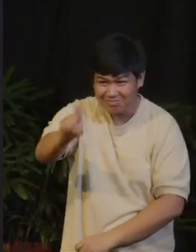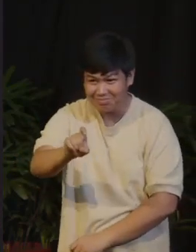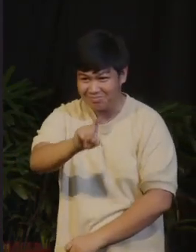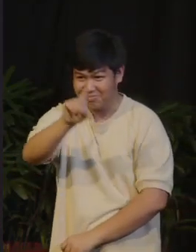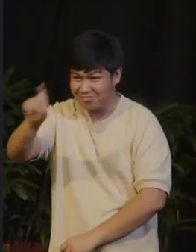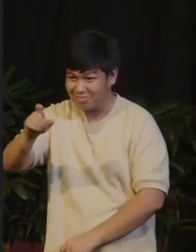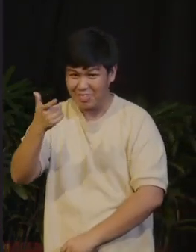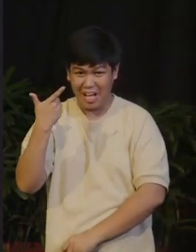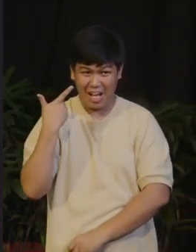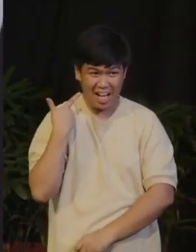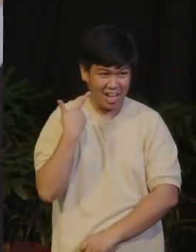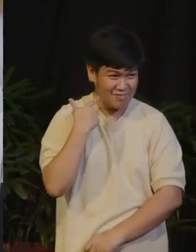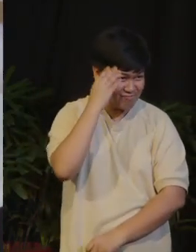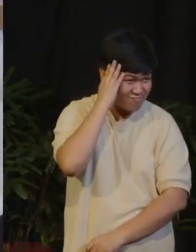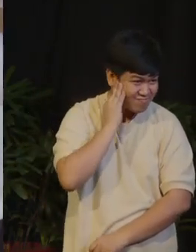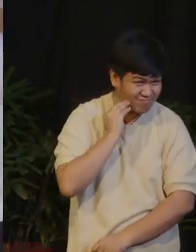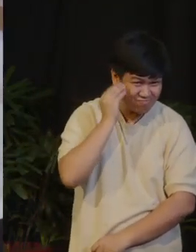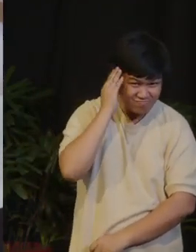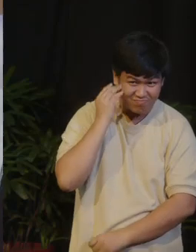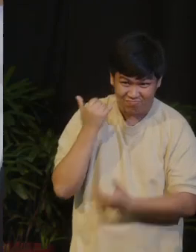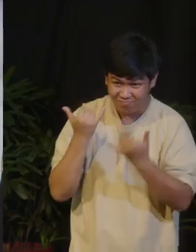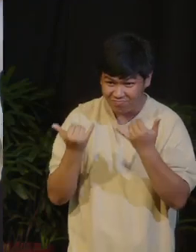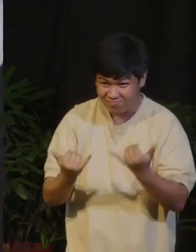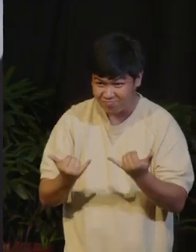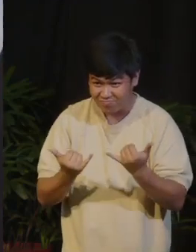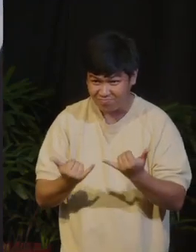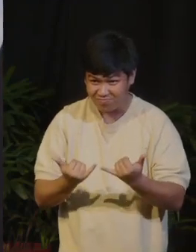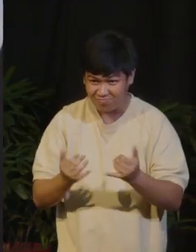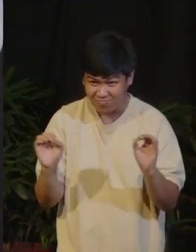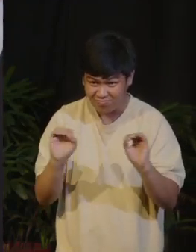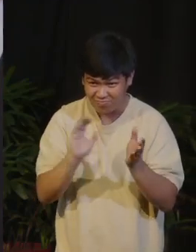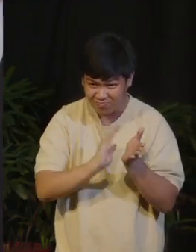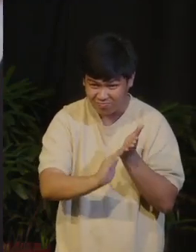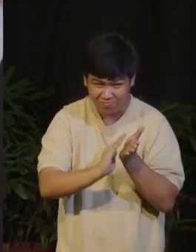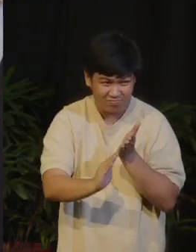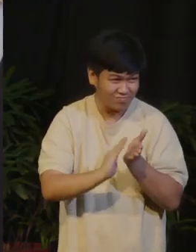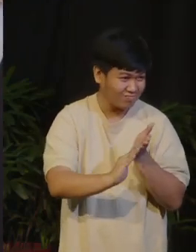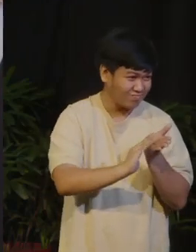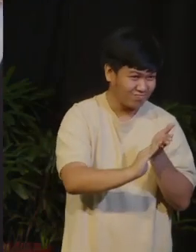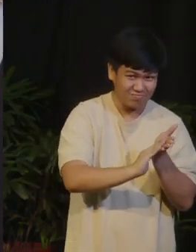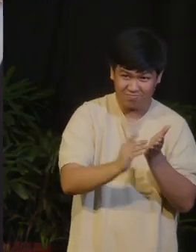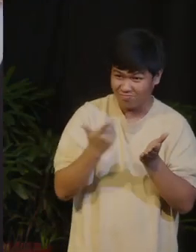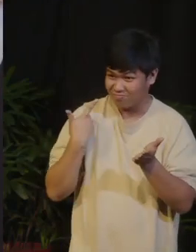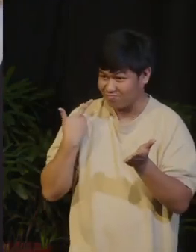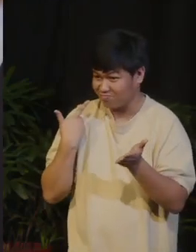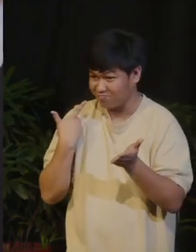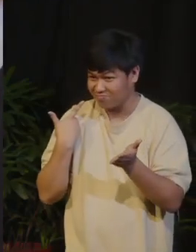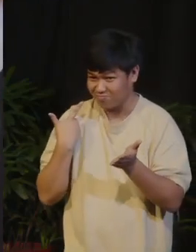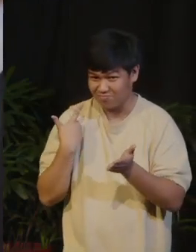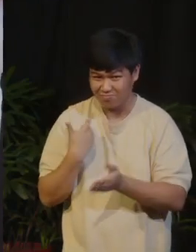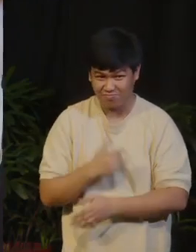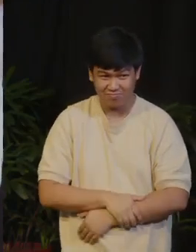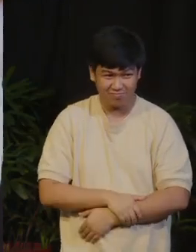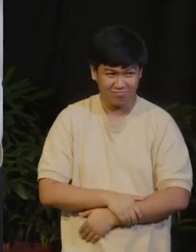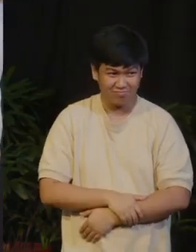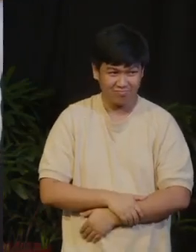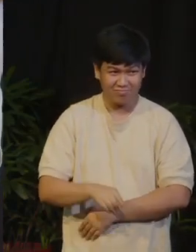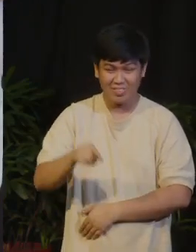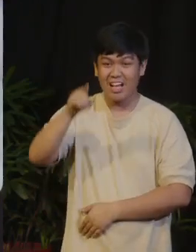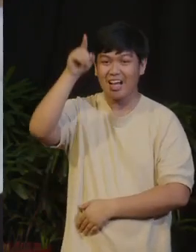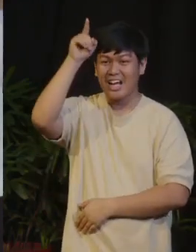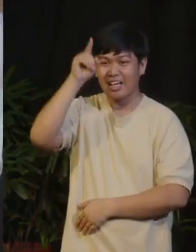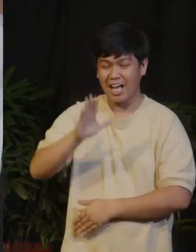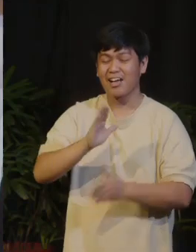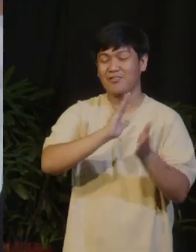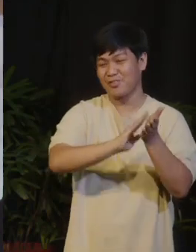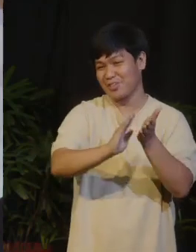merong binibit-bit na hindi pagpapatawad sa inyong kapwa? Kung paano tayo pinatawad